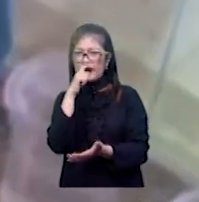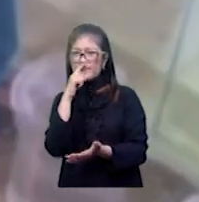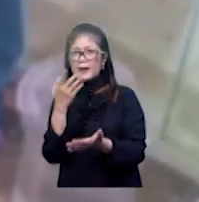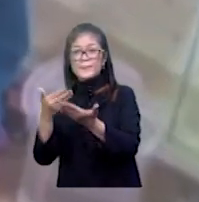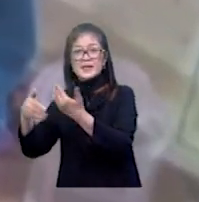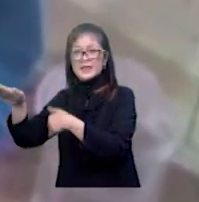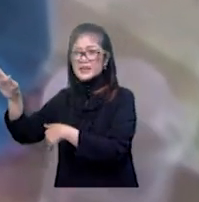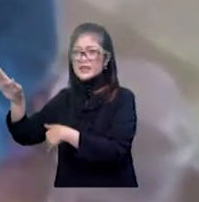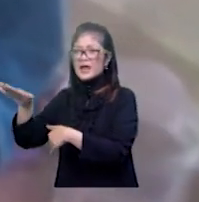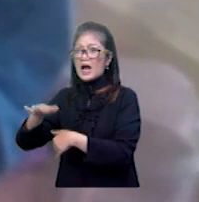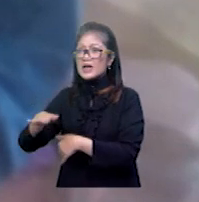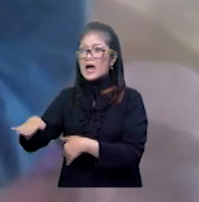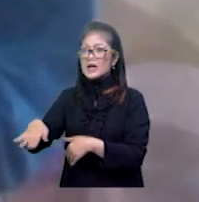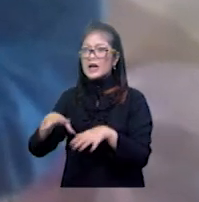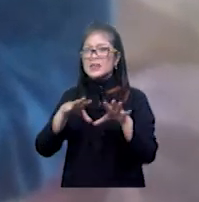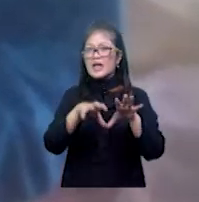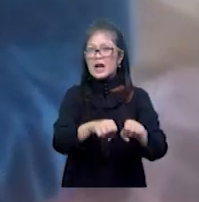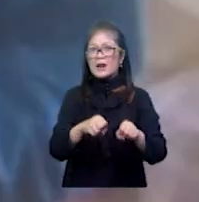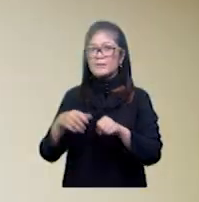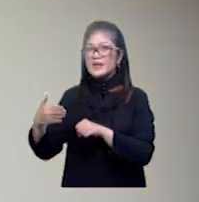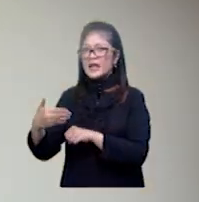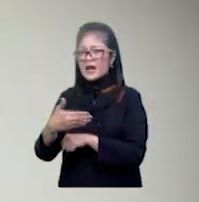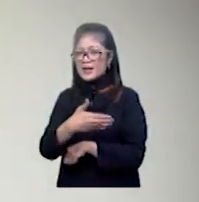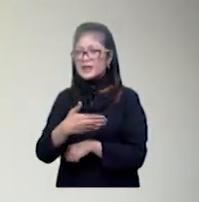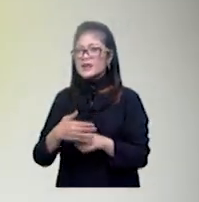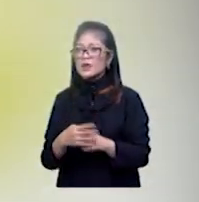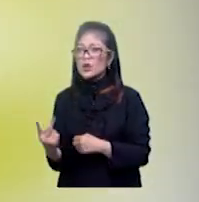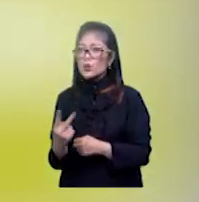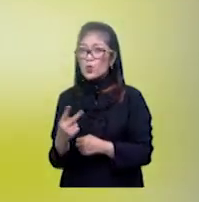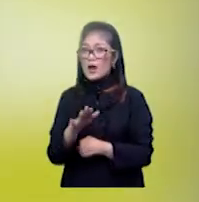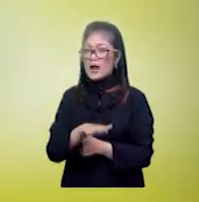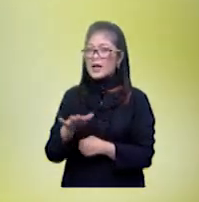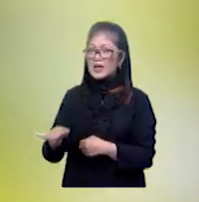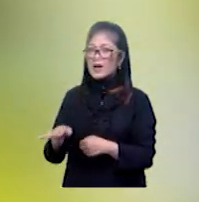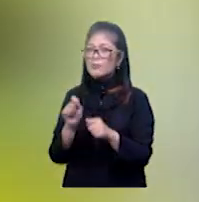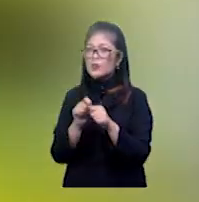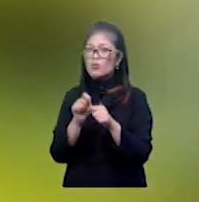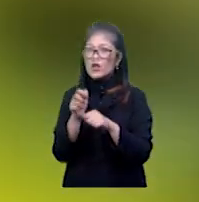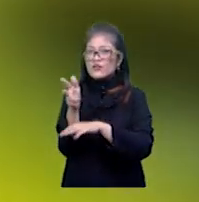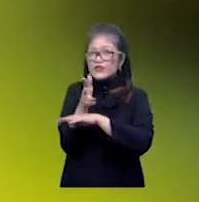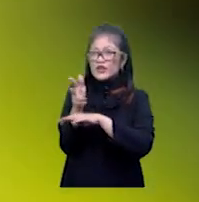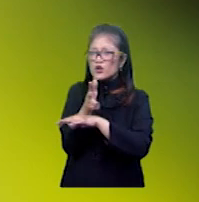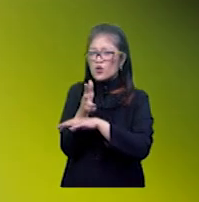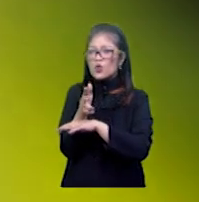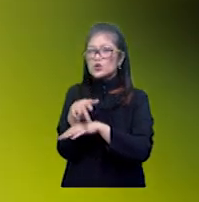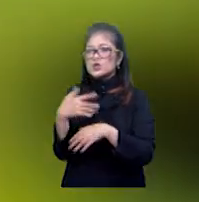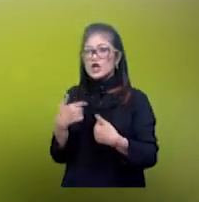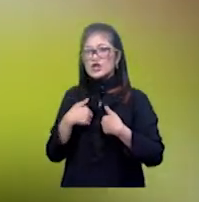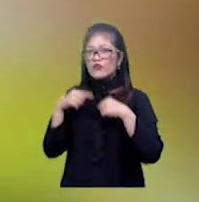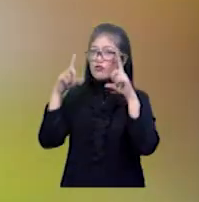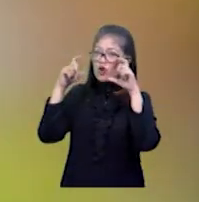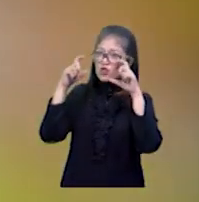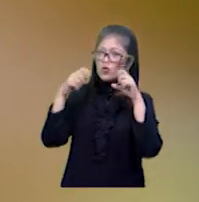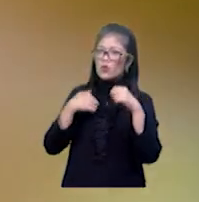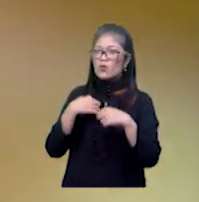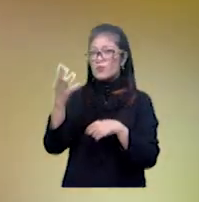rumahnya. Lucunya, Nazila dan Nafira sempat mengabadikan dengan berfoto sembari menahan malu. Dengan